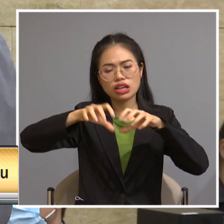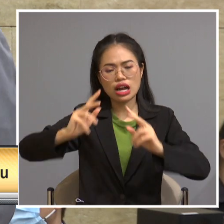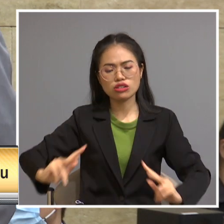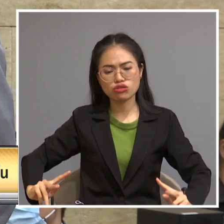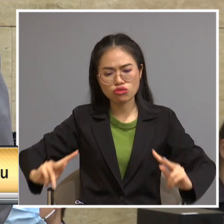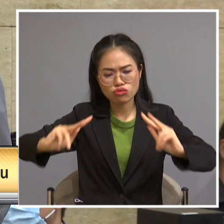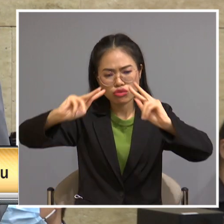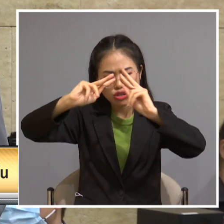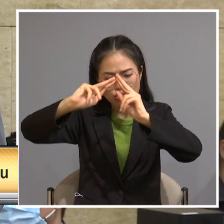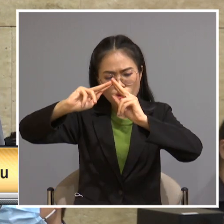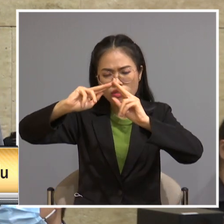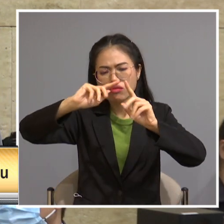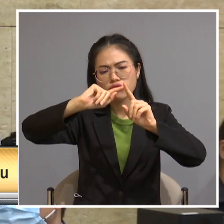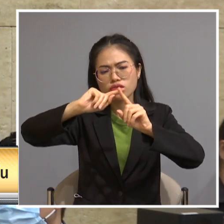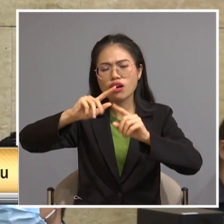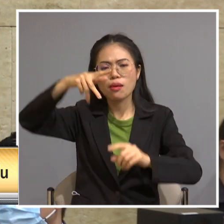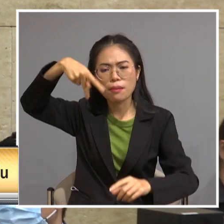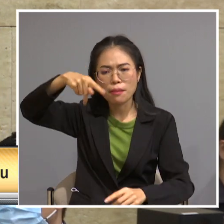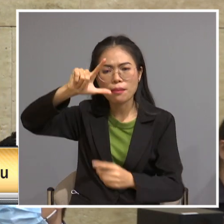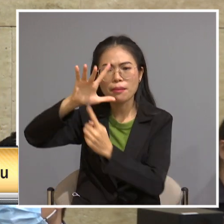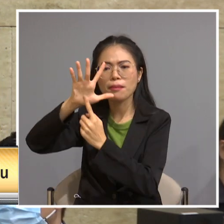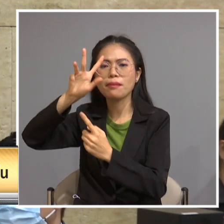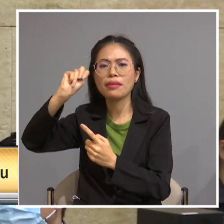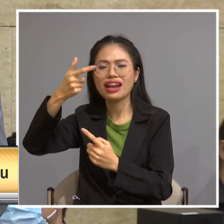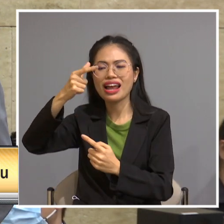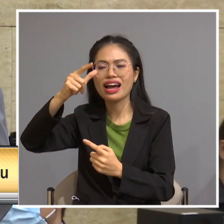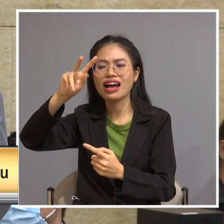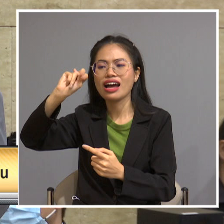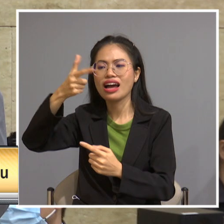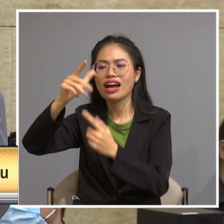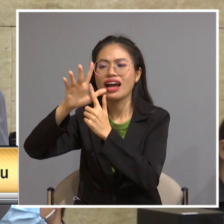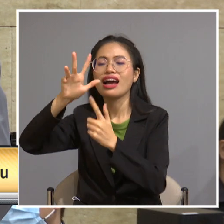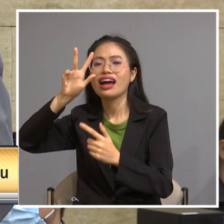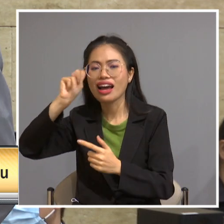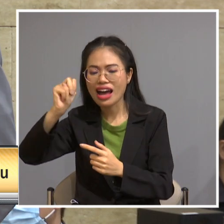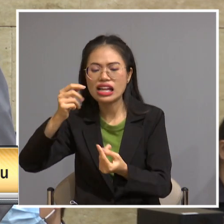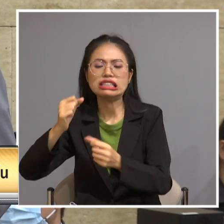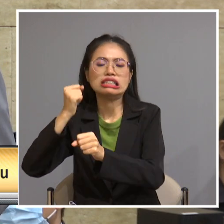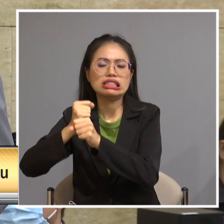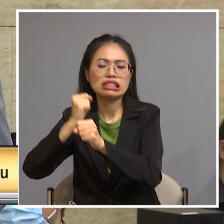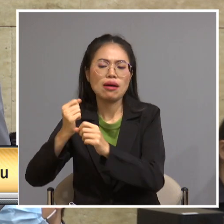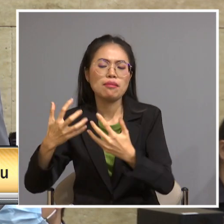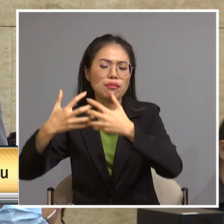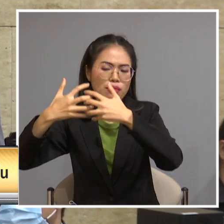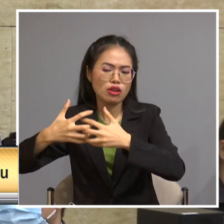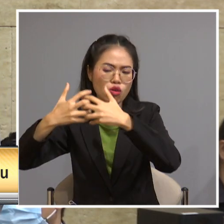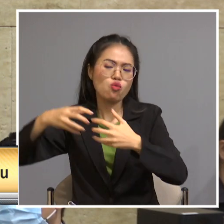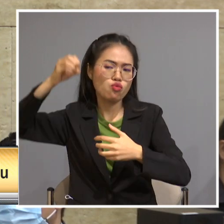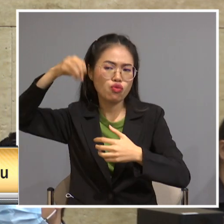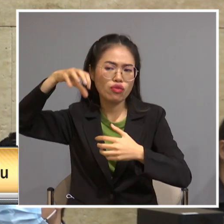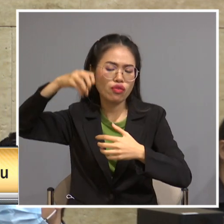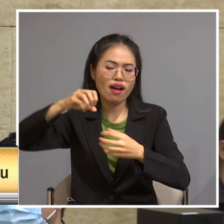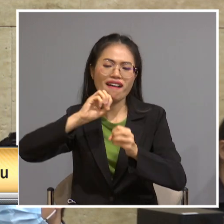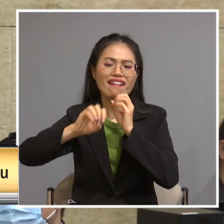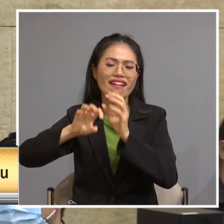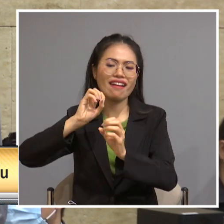พลังงานในการขอเป็โงไฟฟ้าขยะชุมชนเพื่อแ้ปัหาปริมาณขยะสะสมเช่นเดียวกันตรนี้ก็คอ